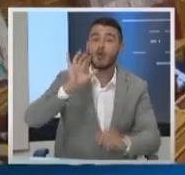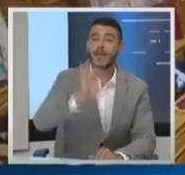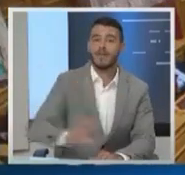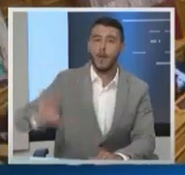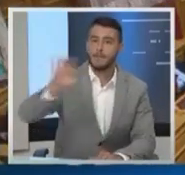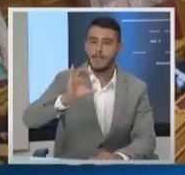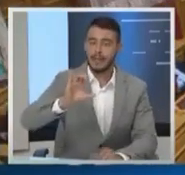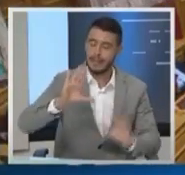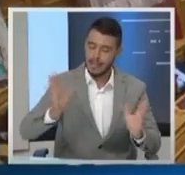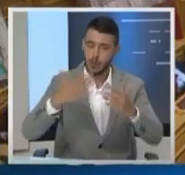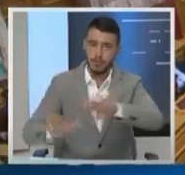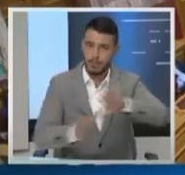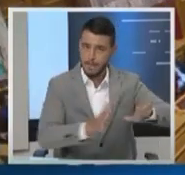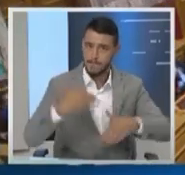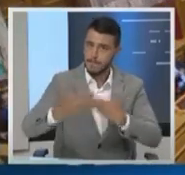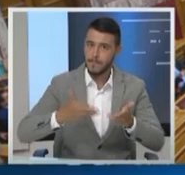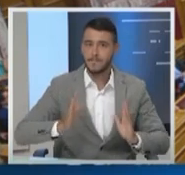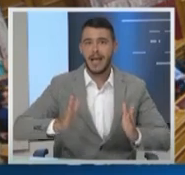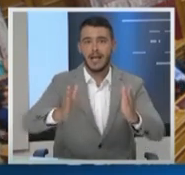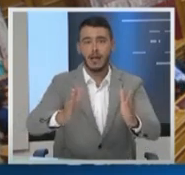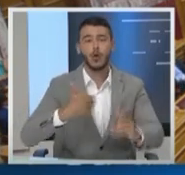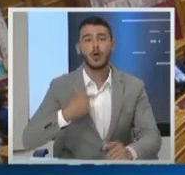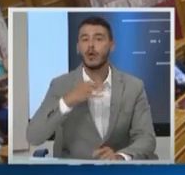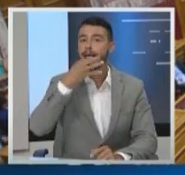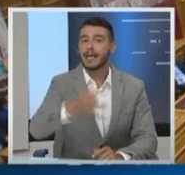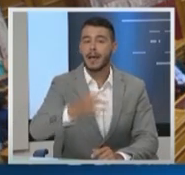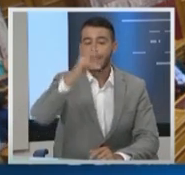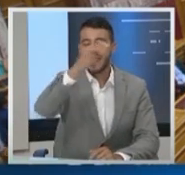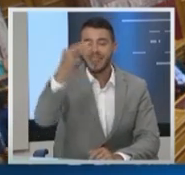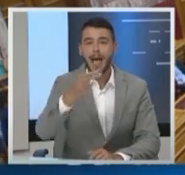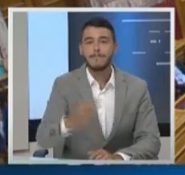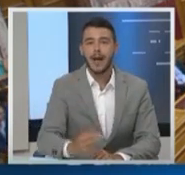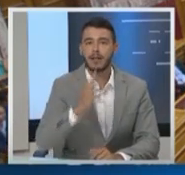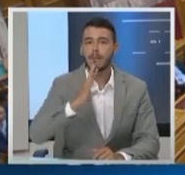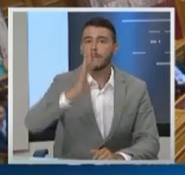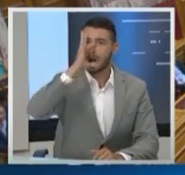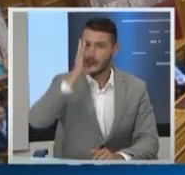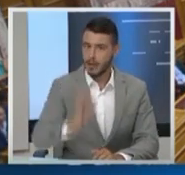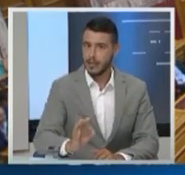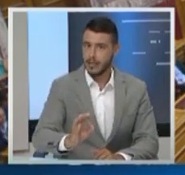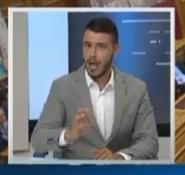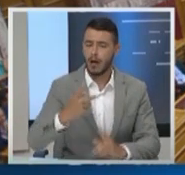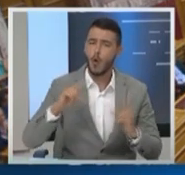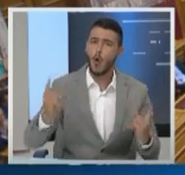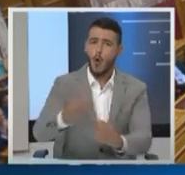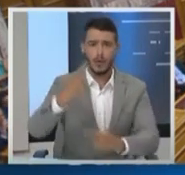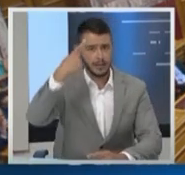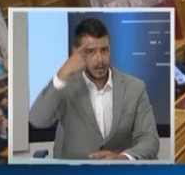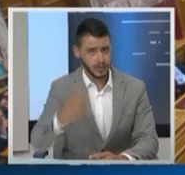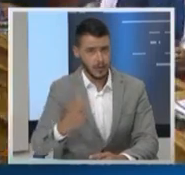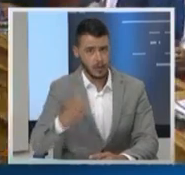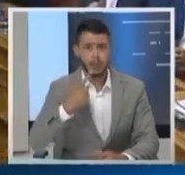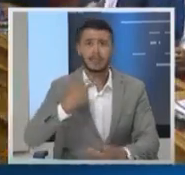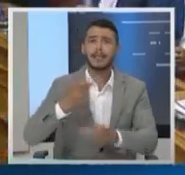παρακάτω. Εγώ λοιπόν έθεσα ζητήματα τα οποία είναι γνωστά. Τα περισσότερα από αυτά